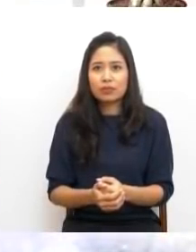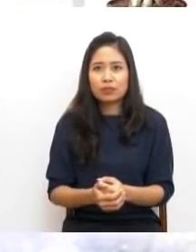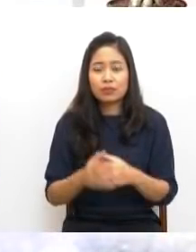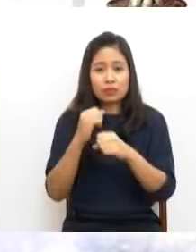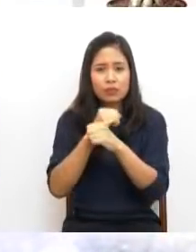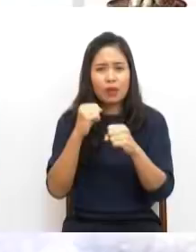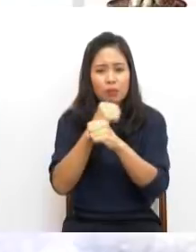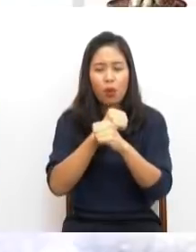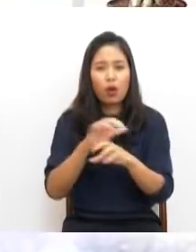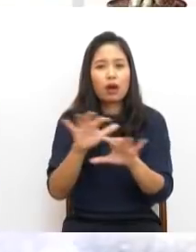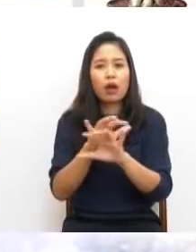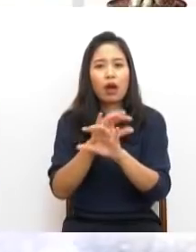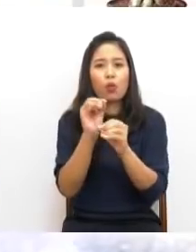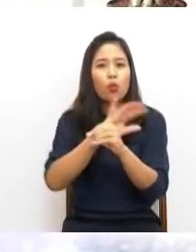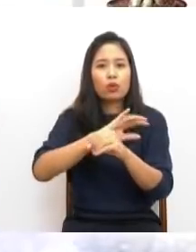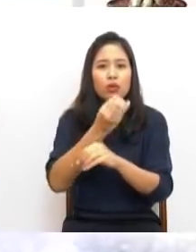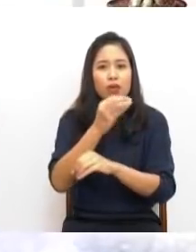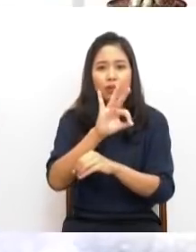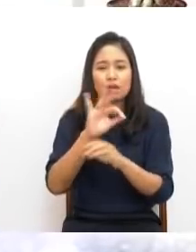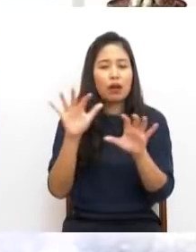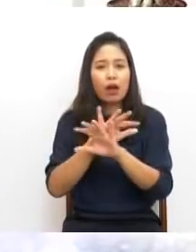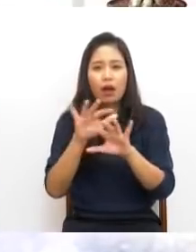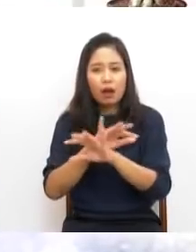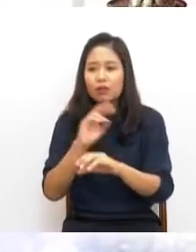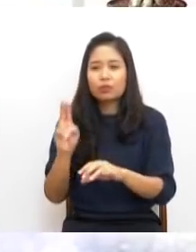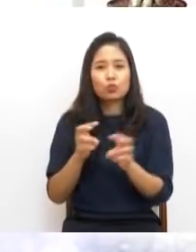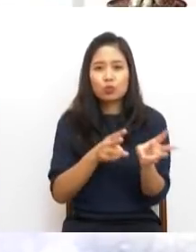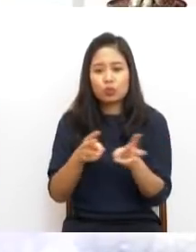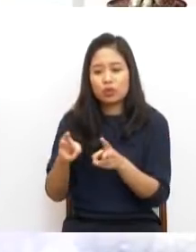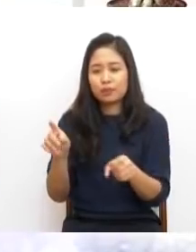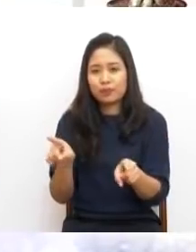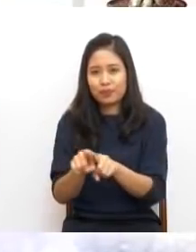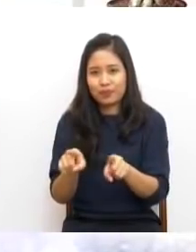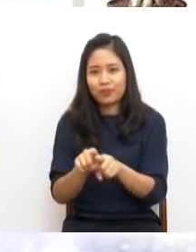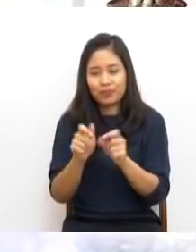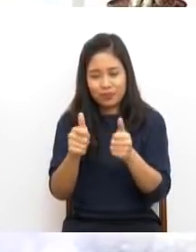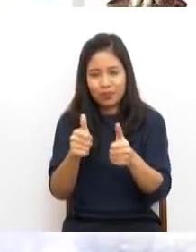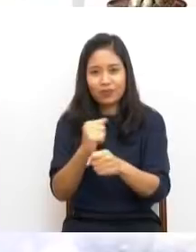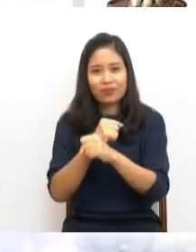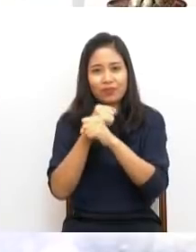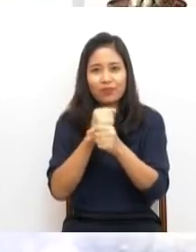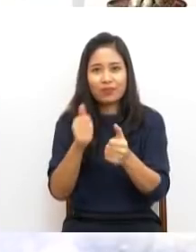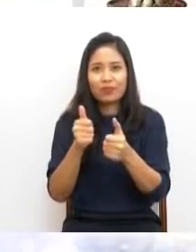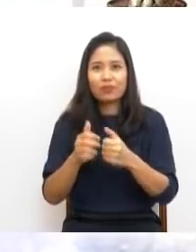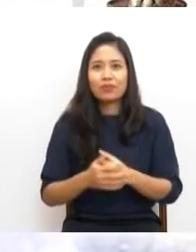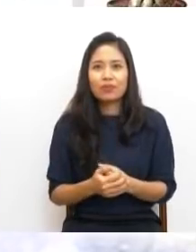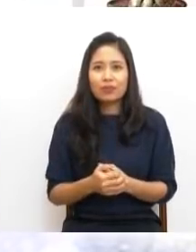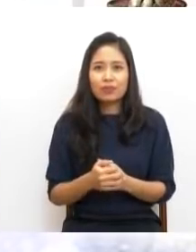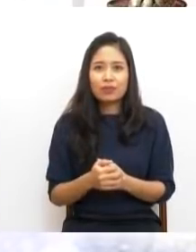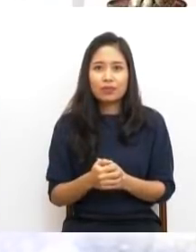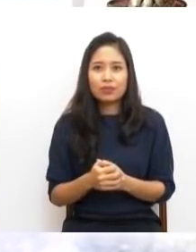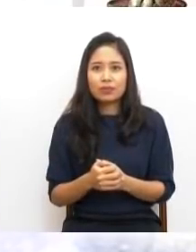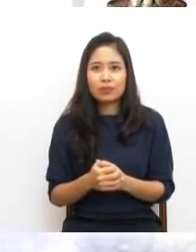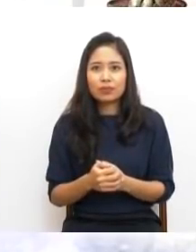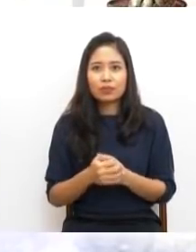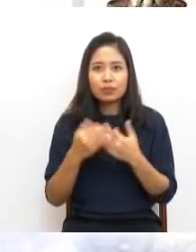แล้ว ใช่ค่ะ ให้ปฏิบัติตัวตามนี้ได้เลย ใช่ค่ะ ในการป้องกันโรค RSV ใช่ไหม ค่ะ ครับแล้ววิธีการสังเกตอาการติดเชื้อไว